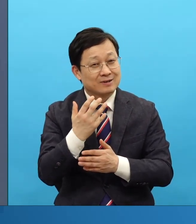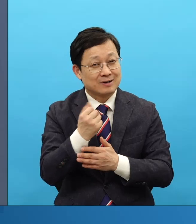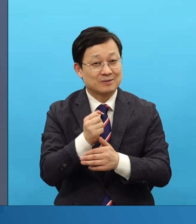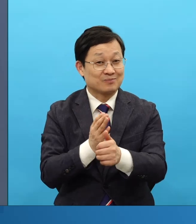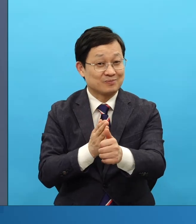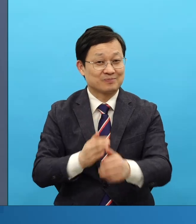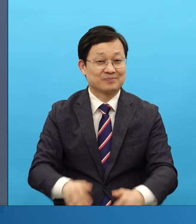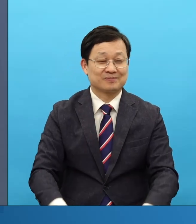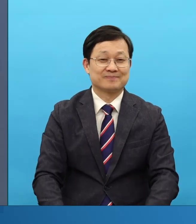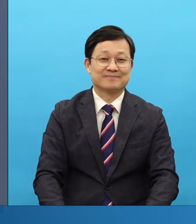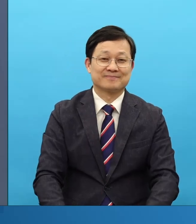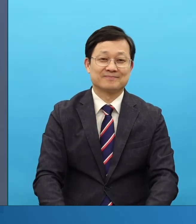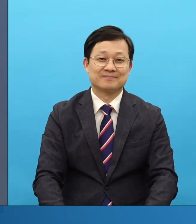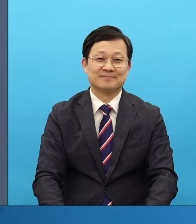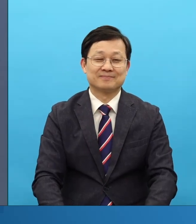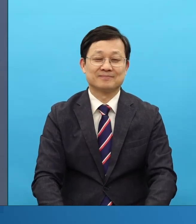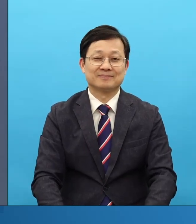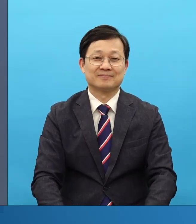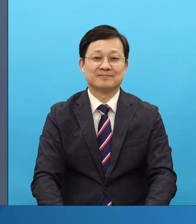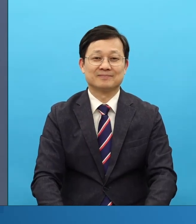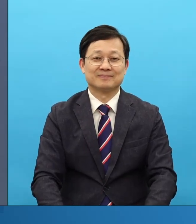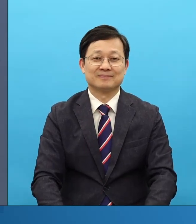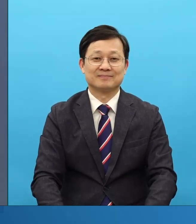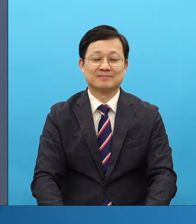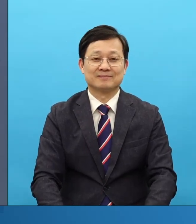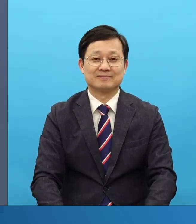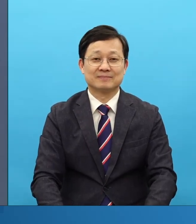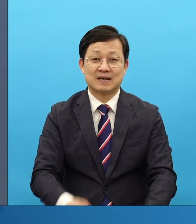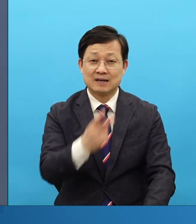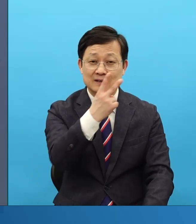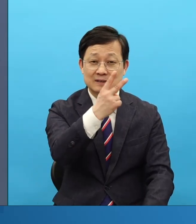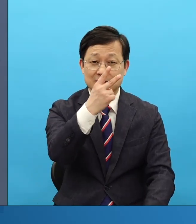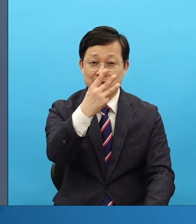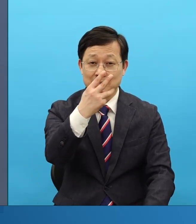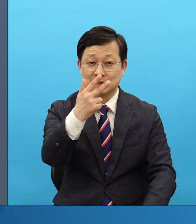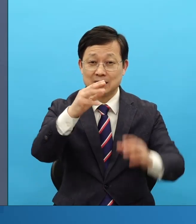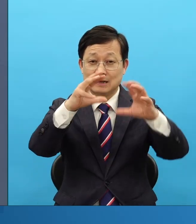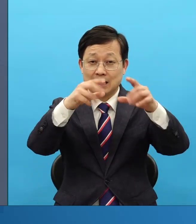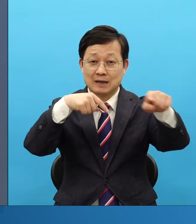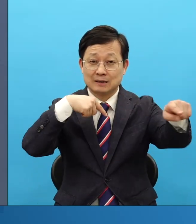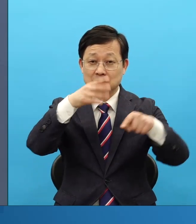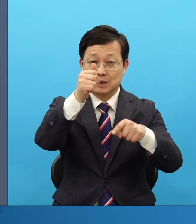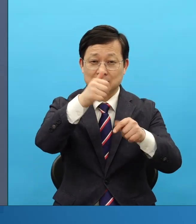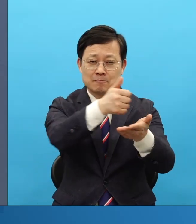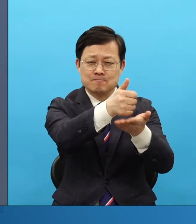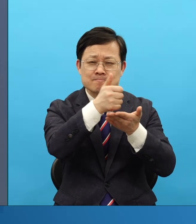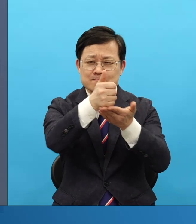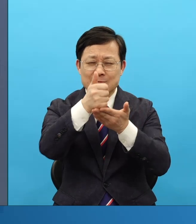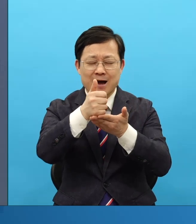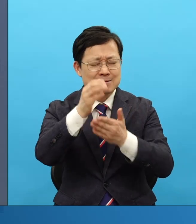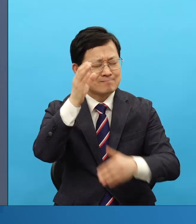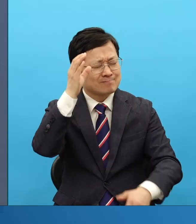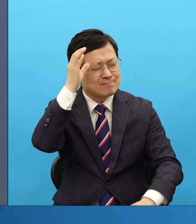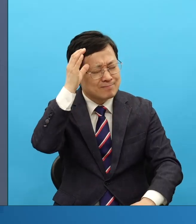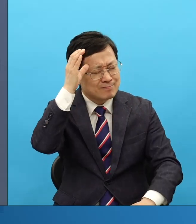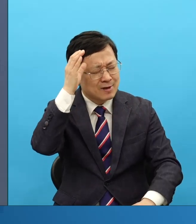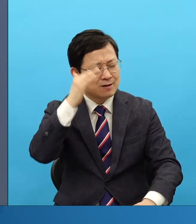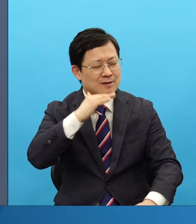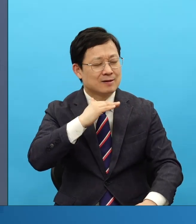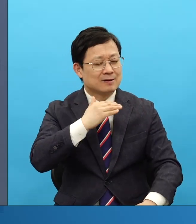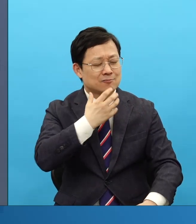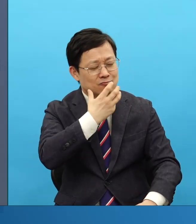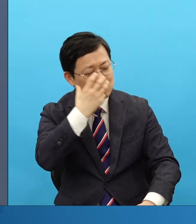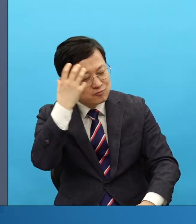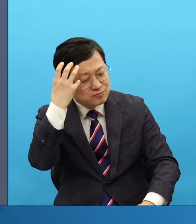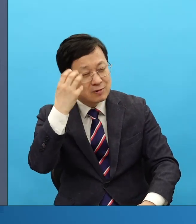come to receive healing and to discover their talents. 237 나라 지도자가 오도록 꿈을 꾸세요. And dream the dream for leaders of the